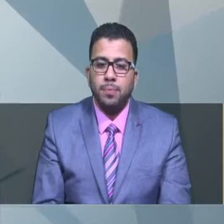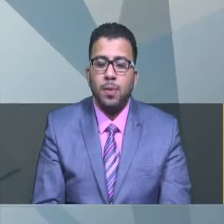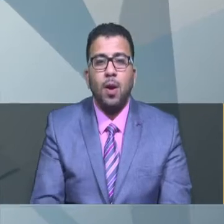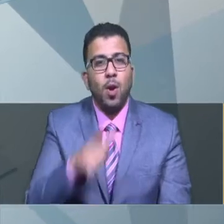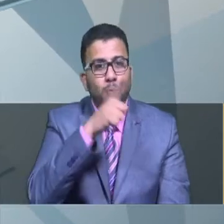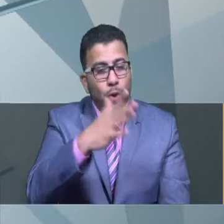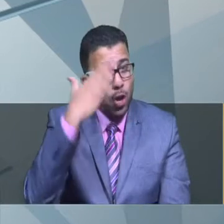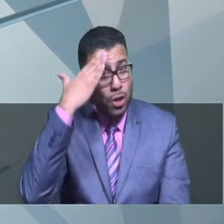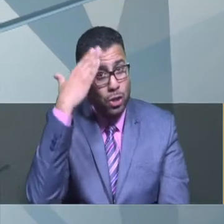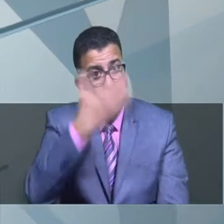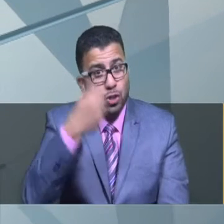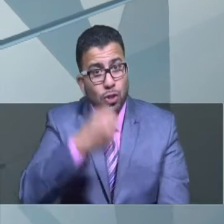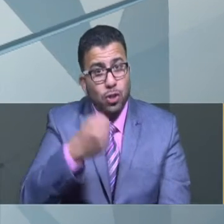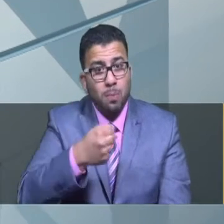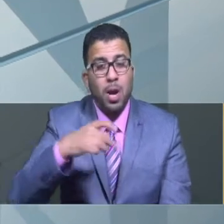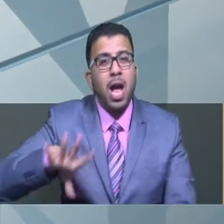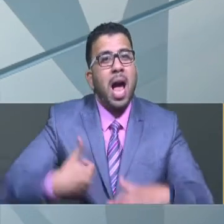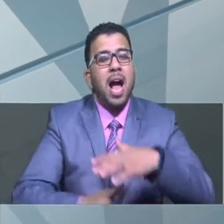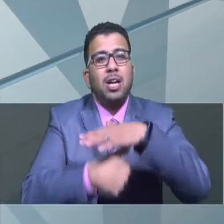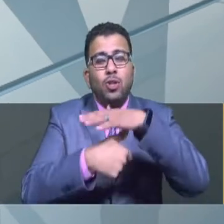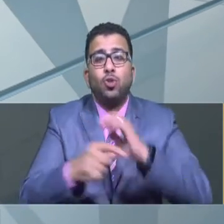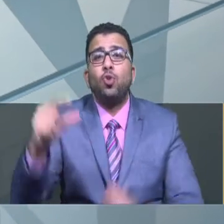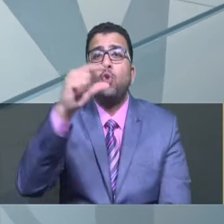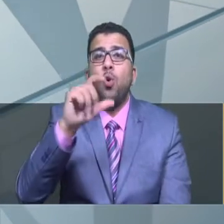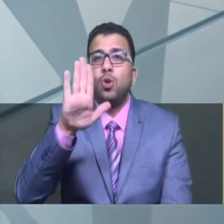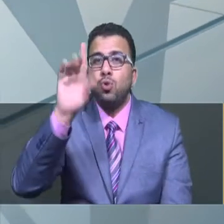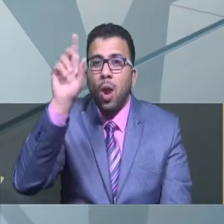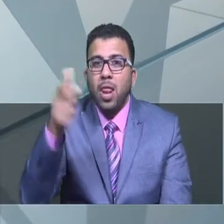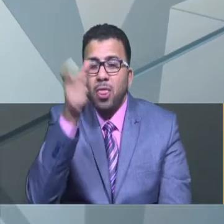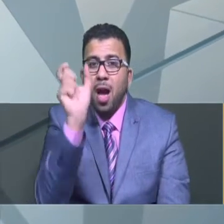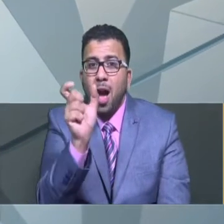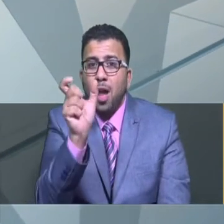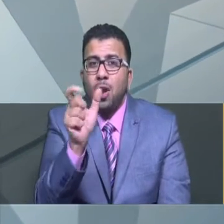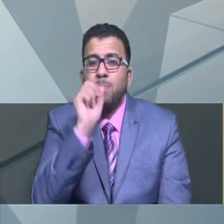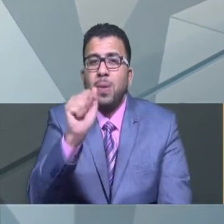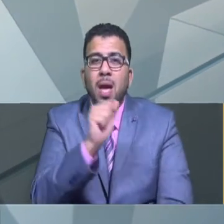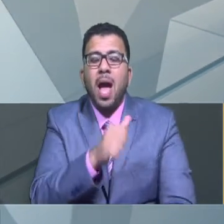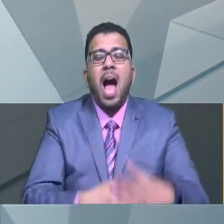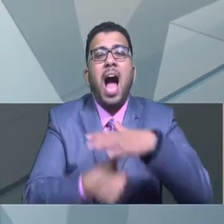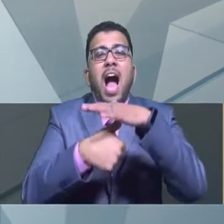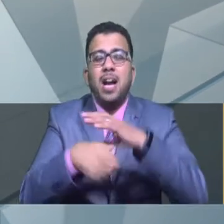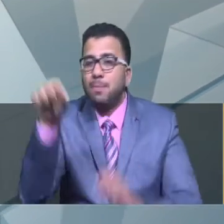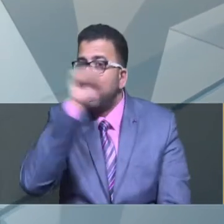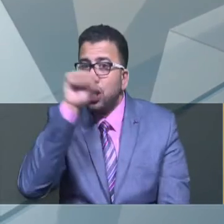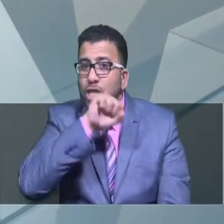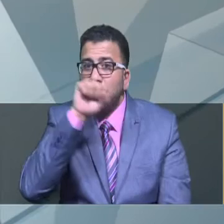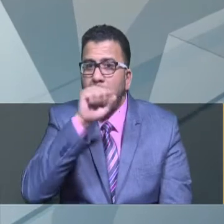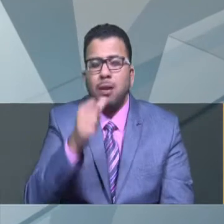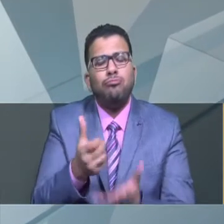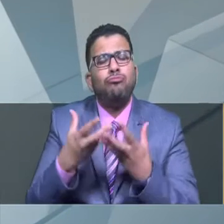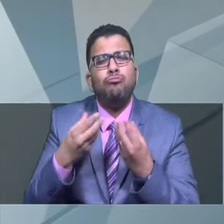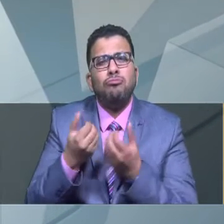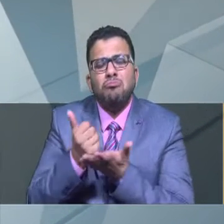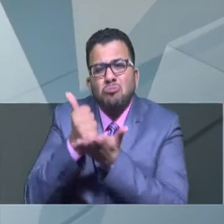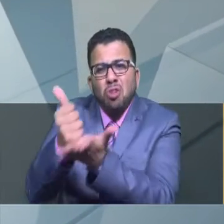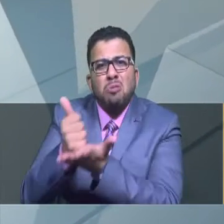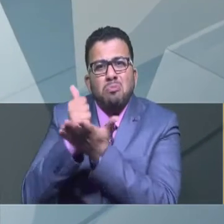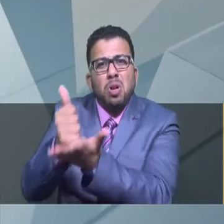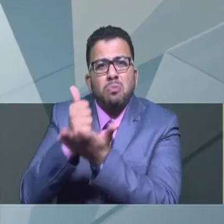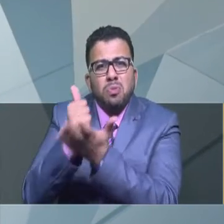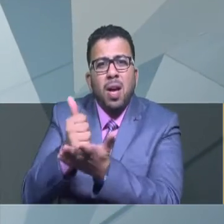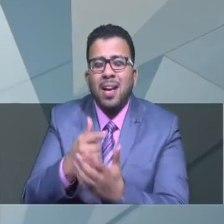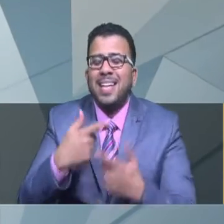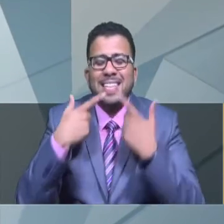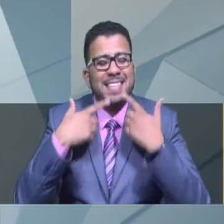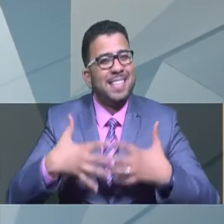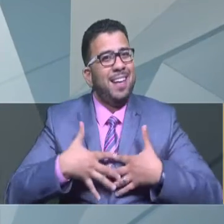أتقدم بالشكر الجزيل لحضرة صاحب السمو الشيخ الدكتور سلطان محمد القاسمي حاكم الشارقة على مكرمته وحرصه على إدخال